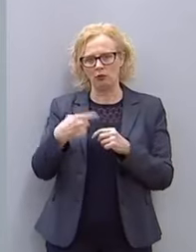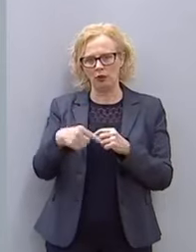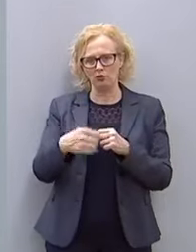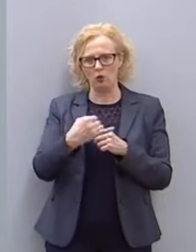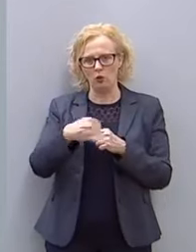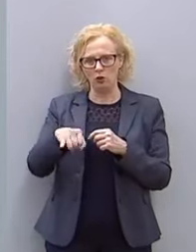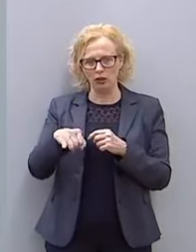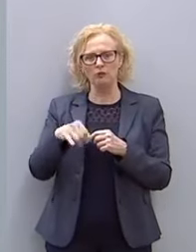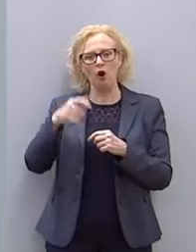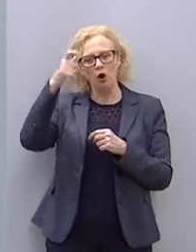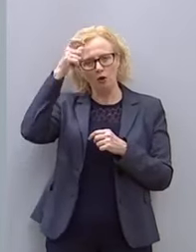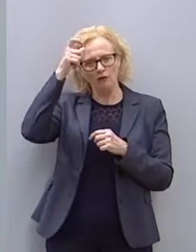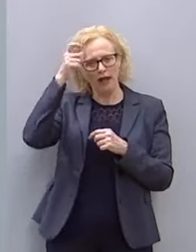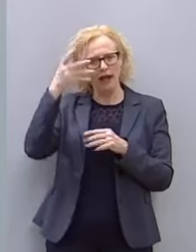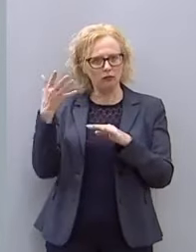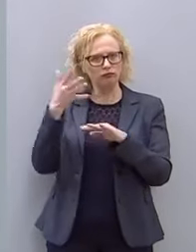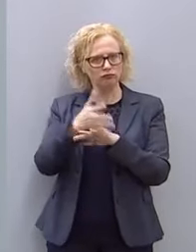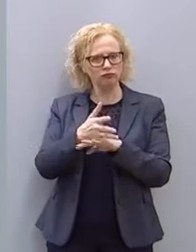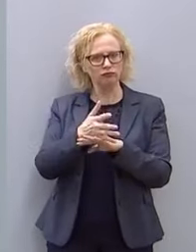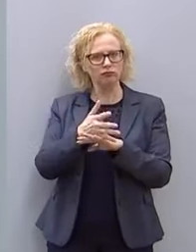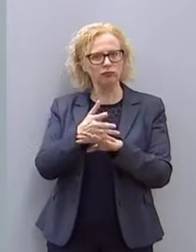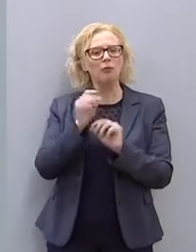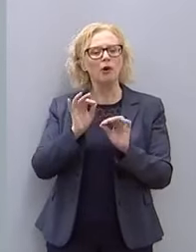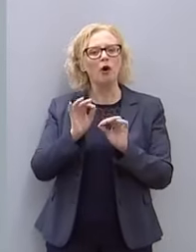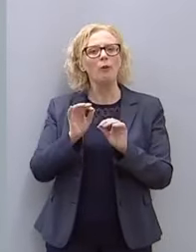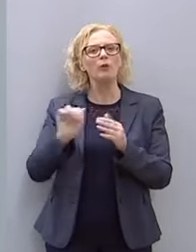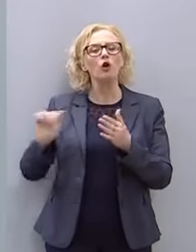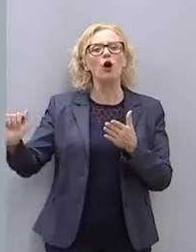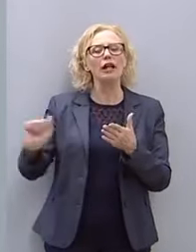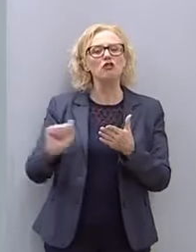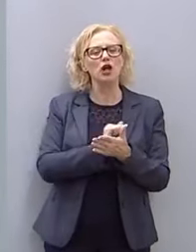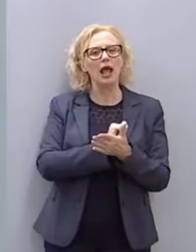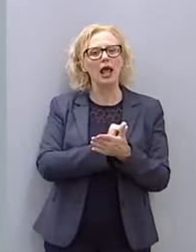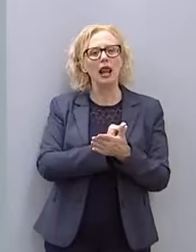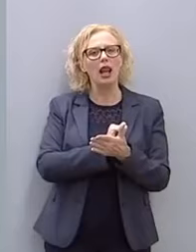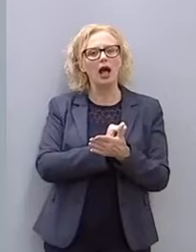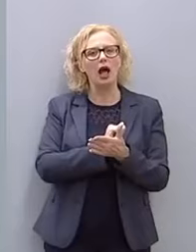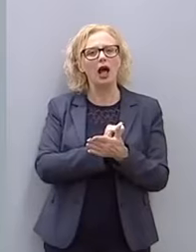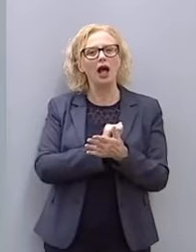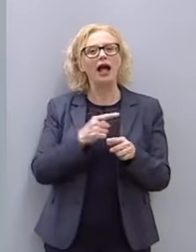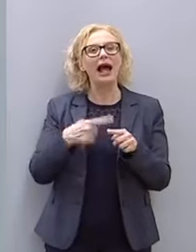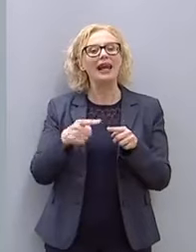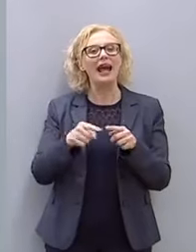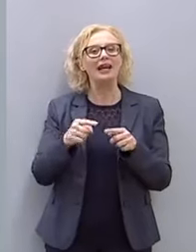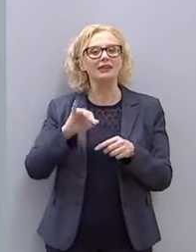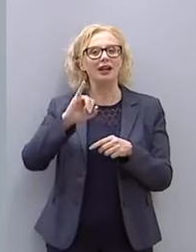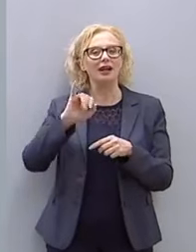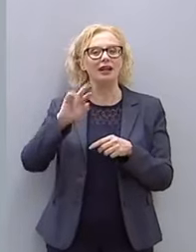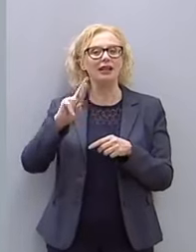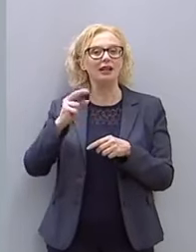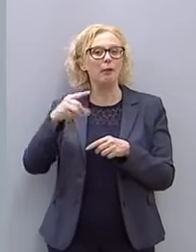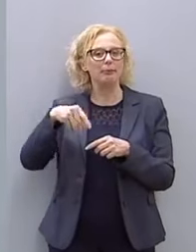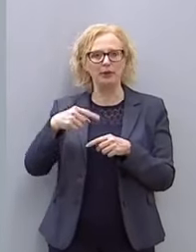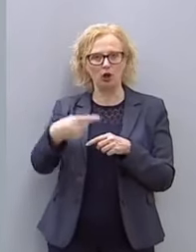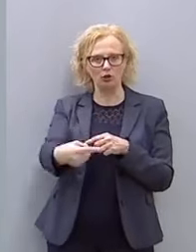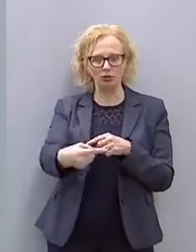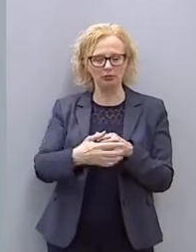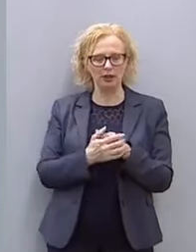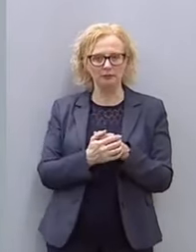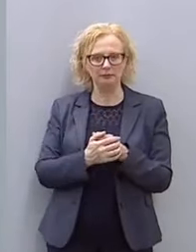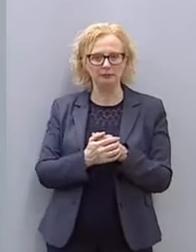visto che intervenuto cancellando la rata irap prossima e chiaro che questo